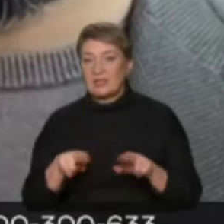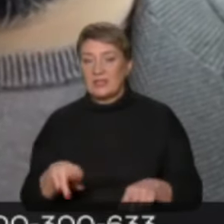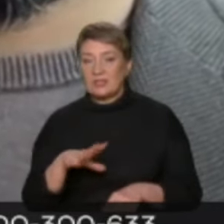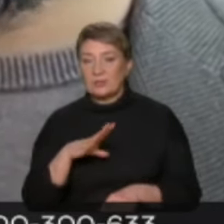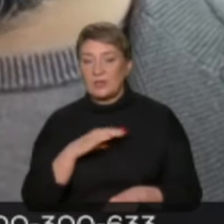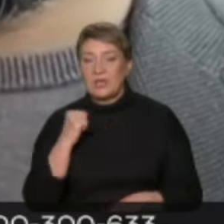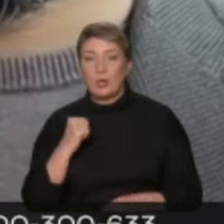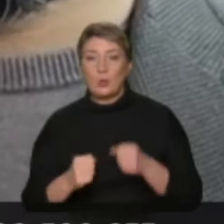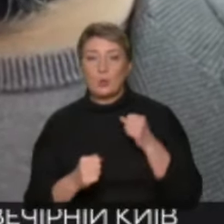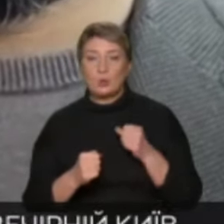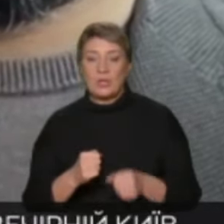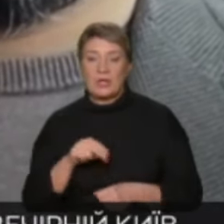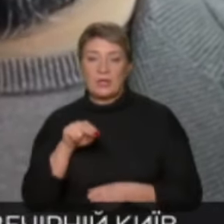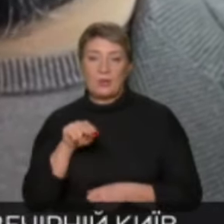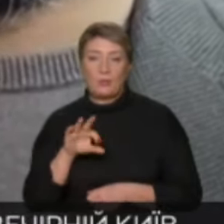нанесены удары по